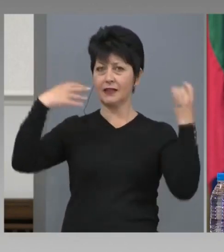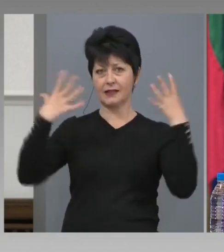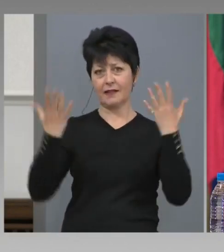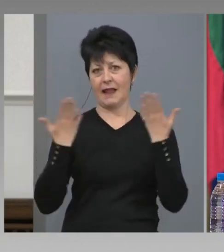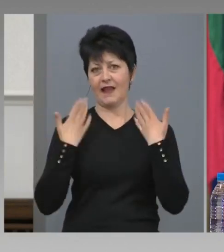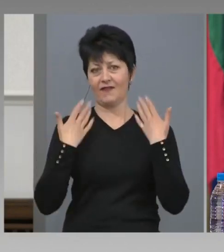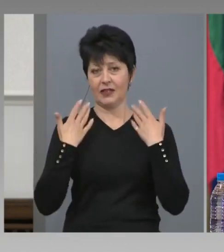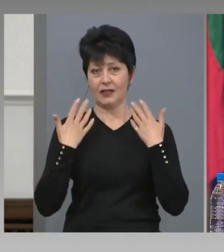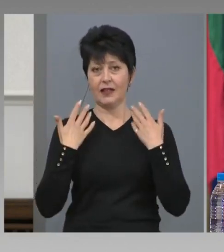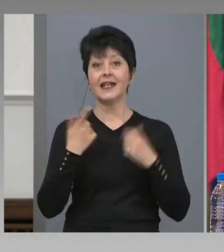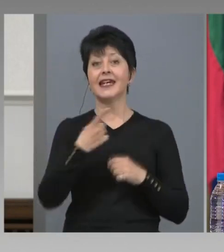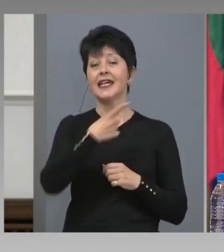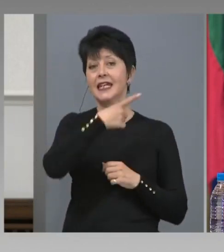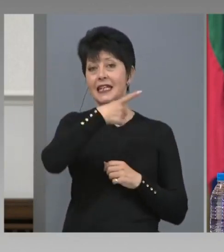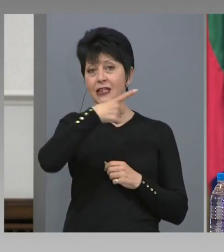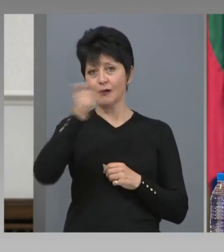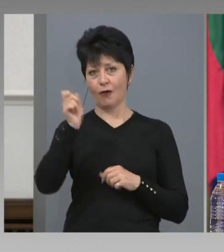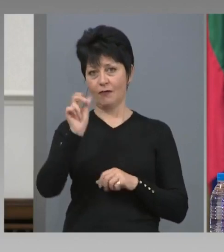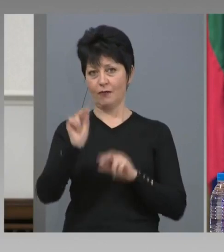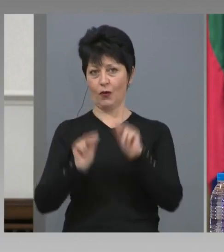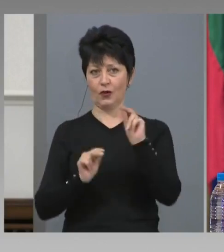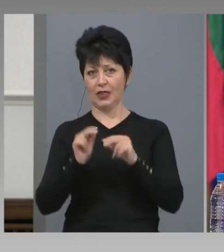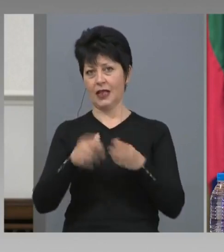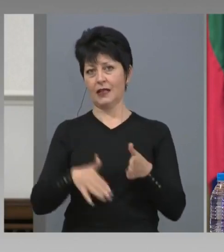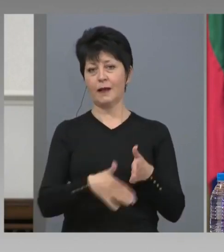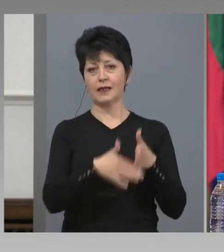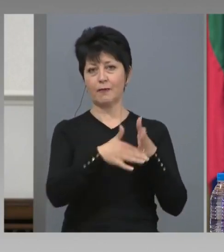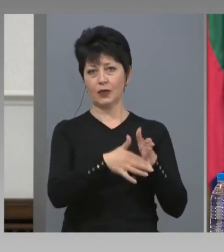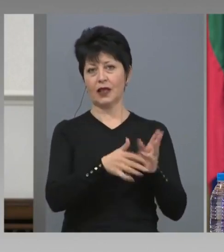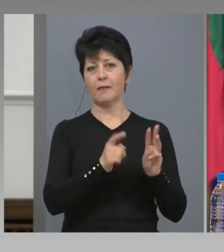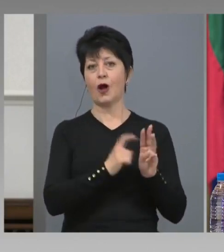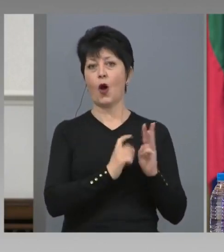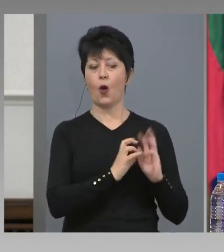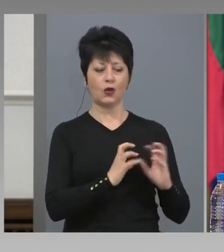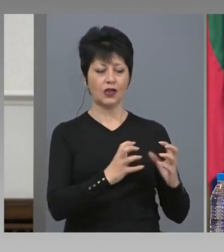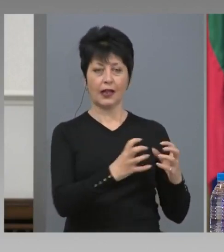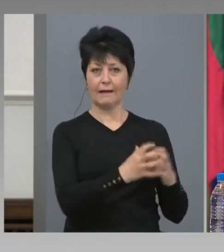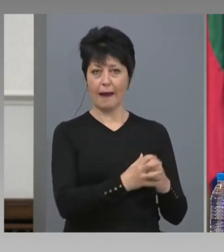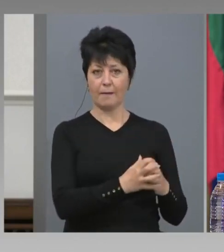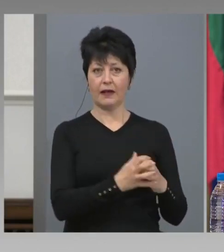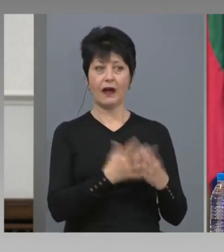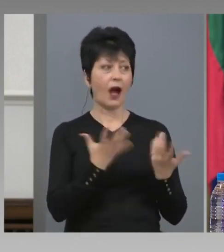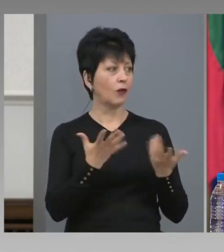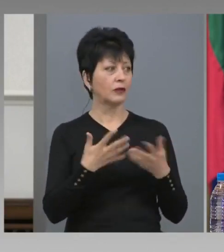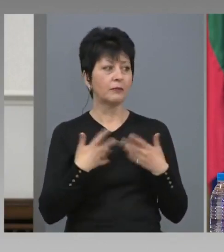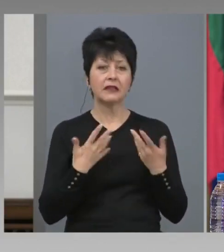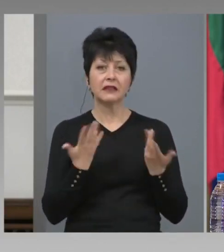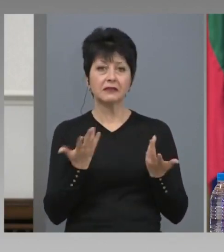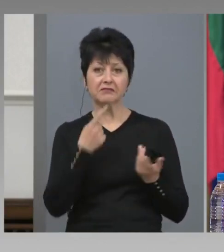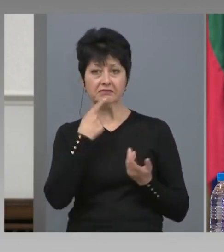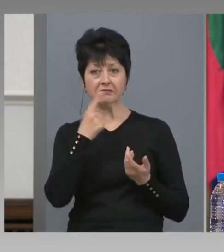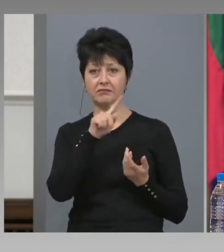на 100% се подкрепи от щаба. Ако имате нещо да кажете, кажете.